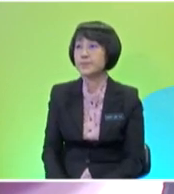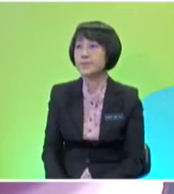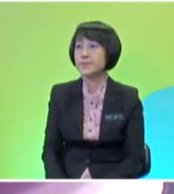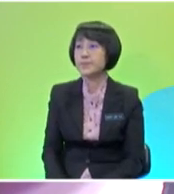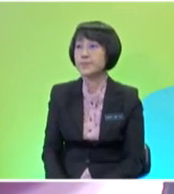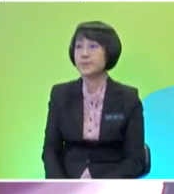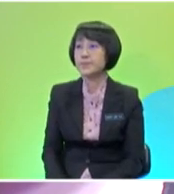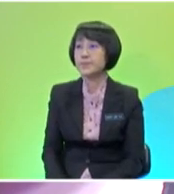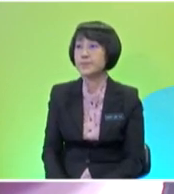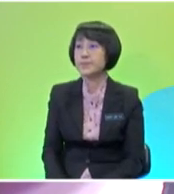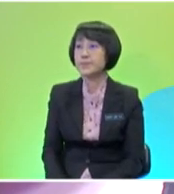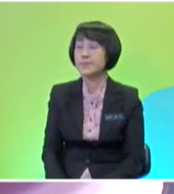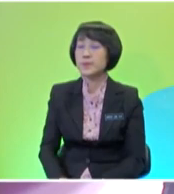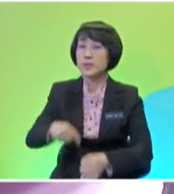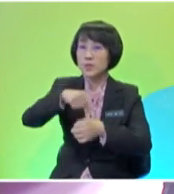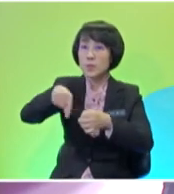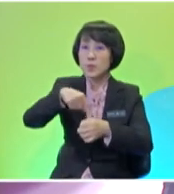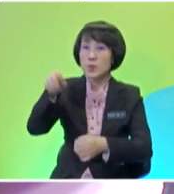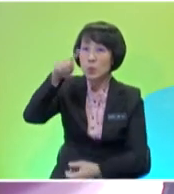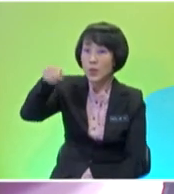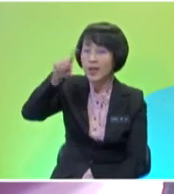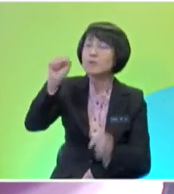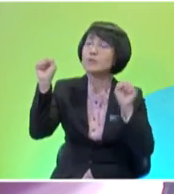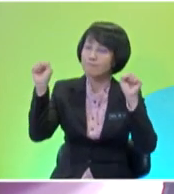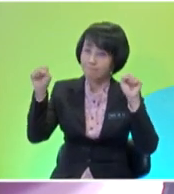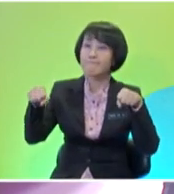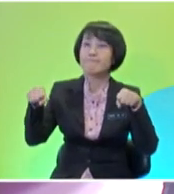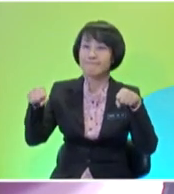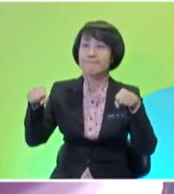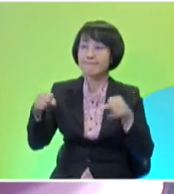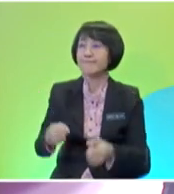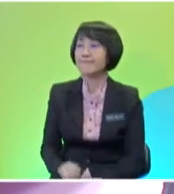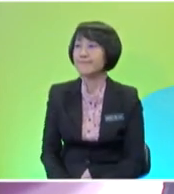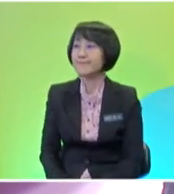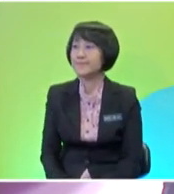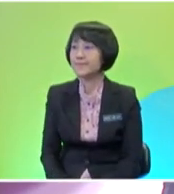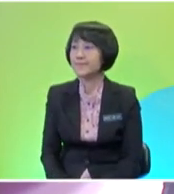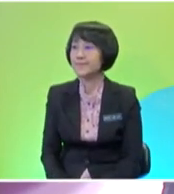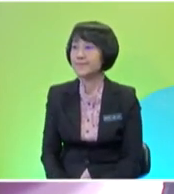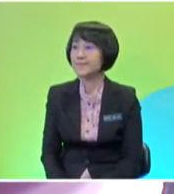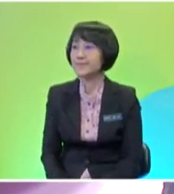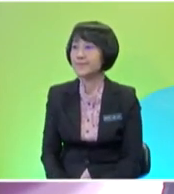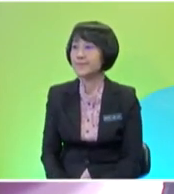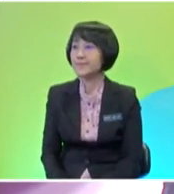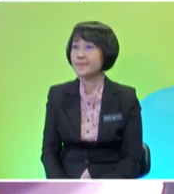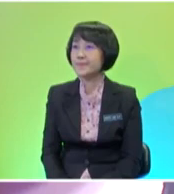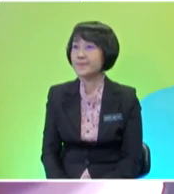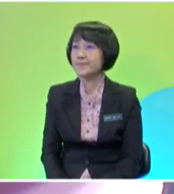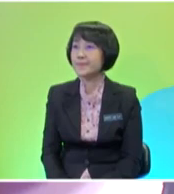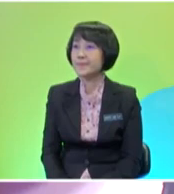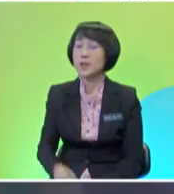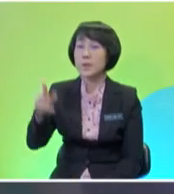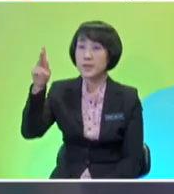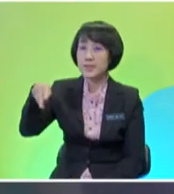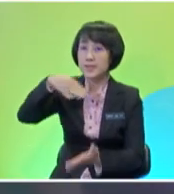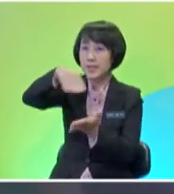ada masalah. Siapa nak tebuk bulat pun boleh, tak ada masalah. Oh, bulat pun boleh juga. Ya. Okey. Kita buat dulu. Make sure kita di bahagian